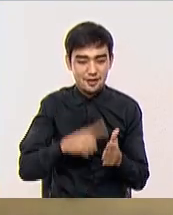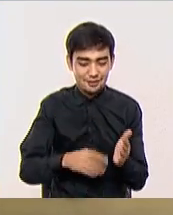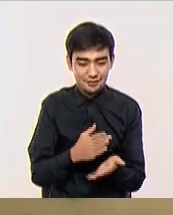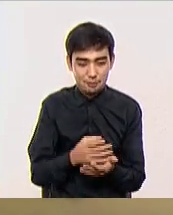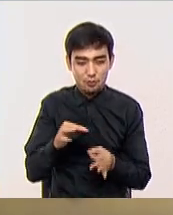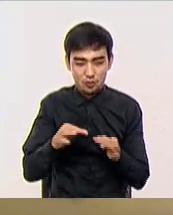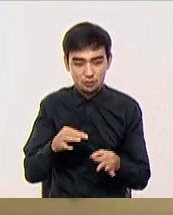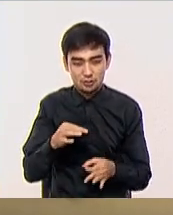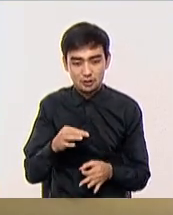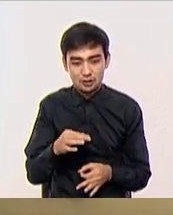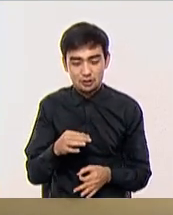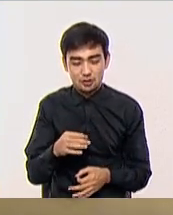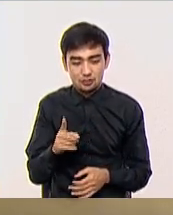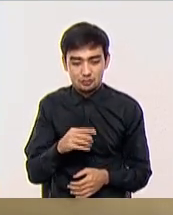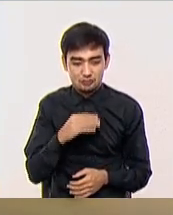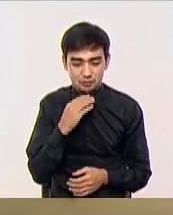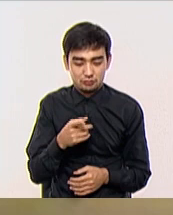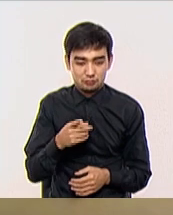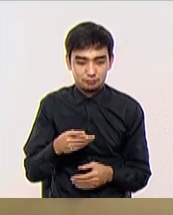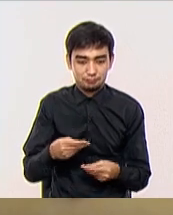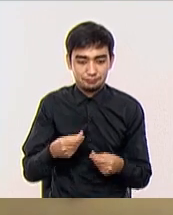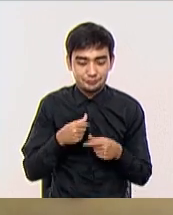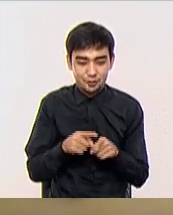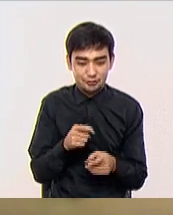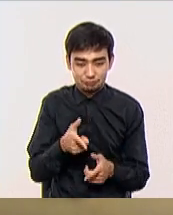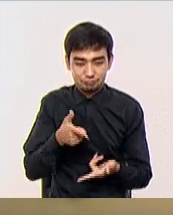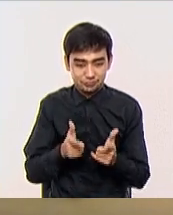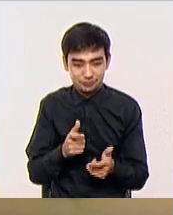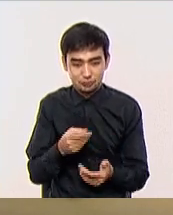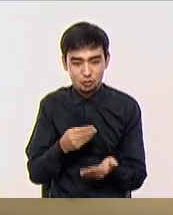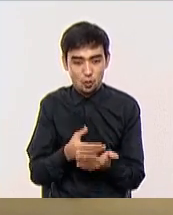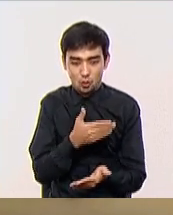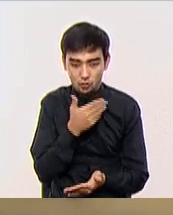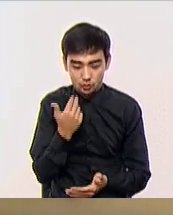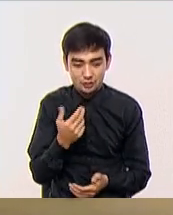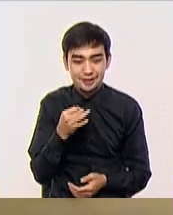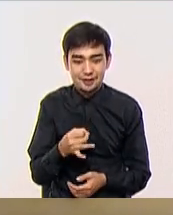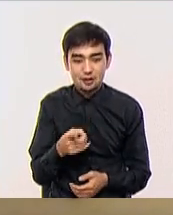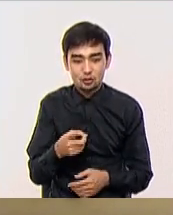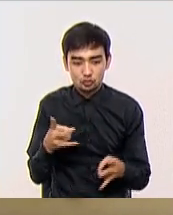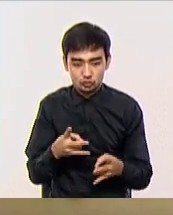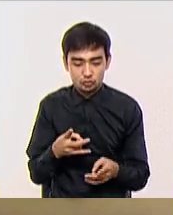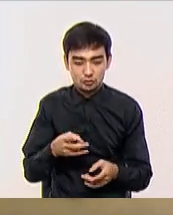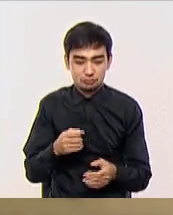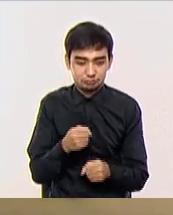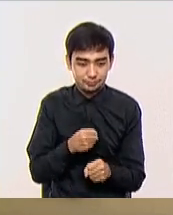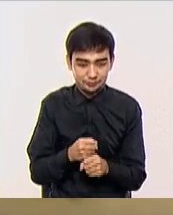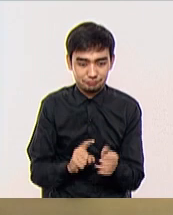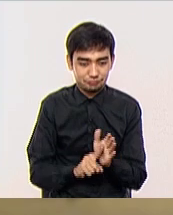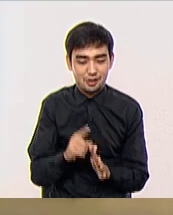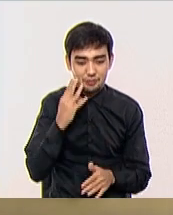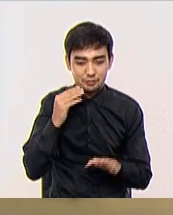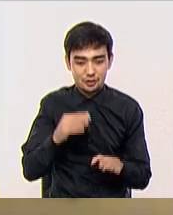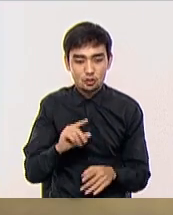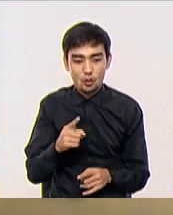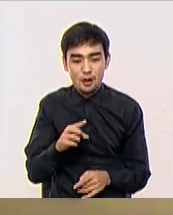проект достаточно привлекательный, он на самом деле недорогой, и он должен быть реализован в Алматы, чтобы